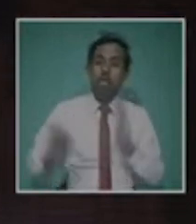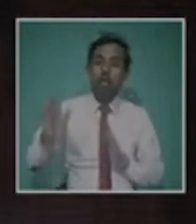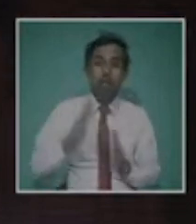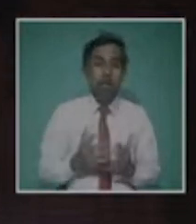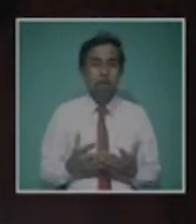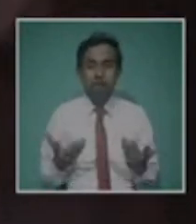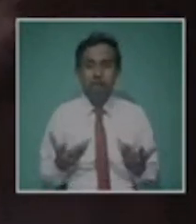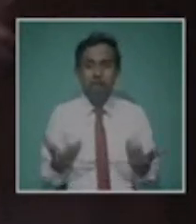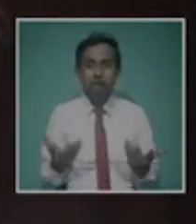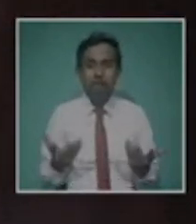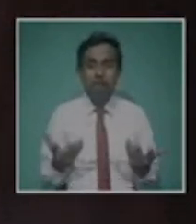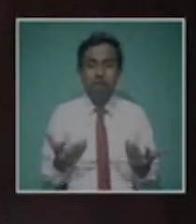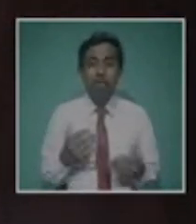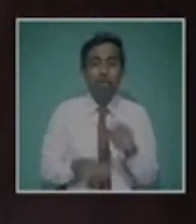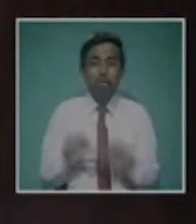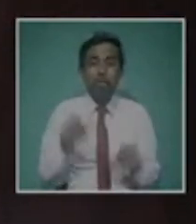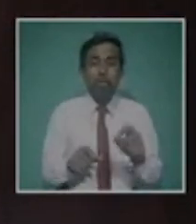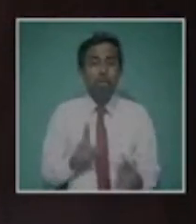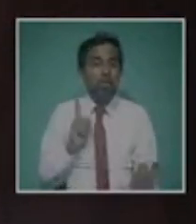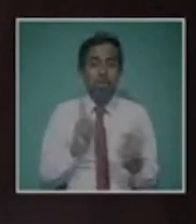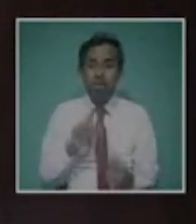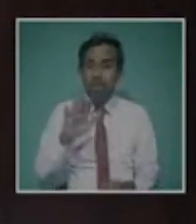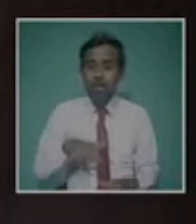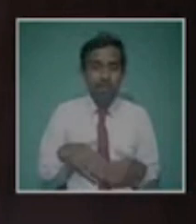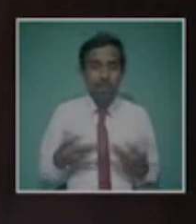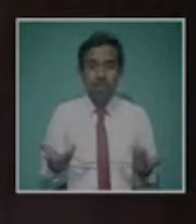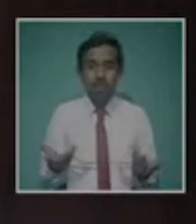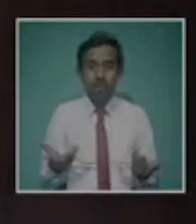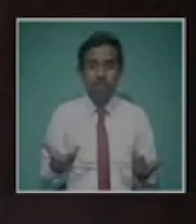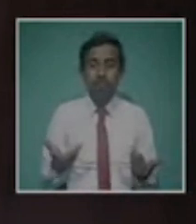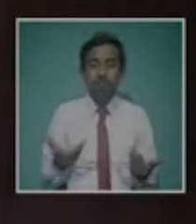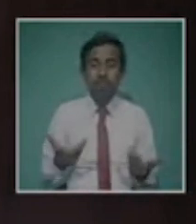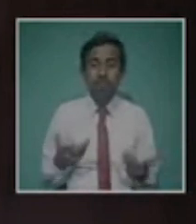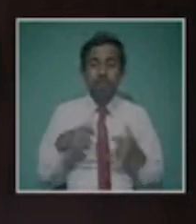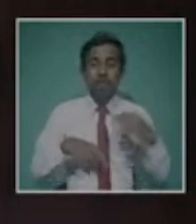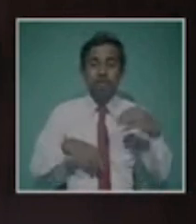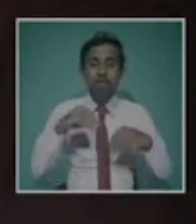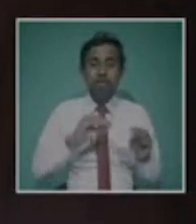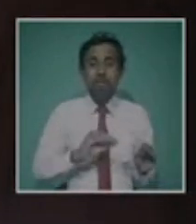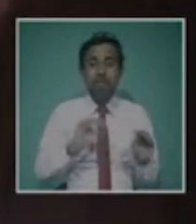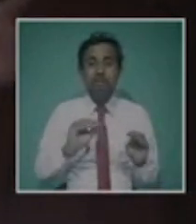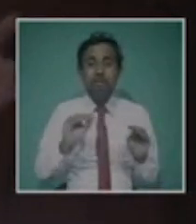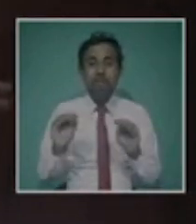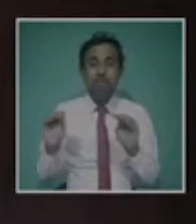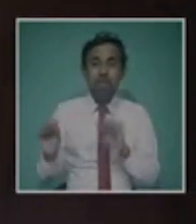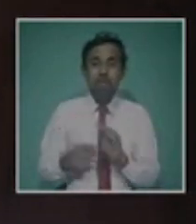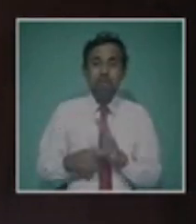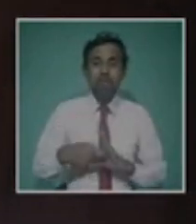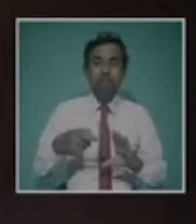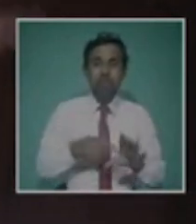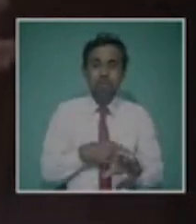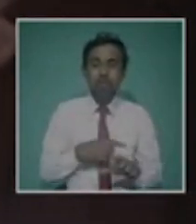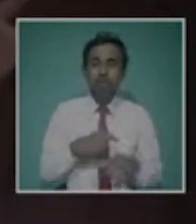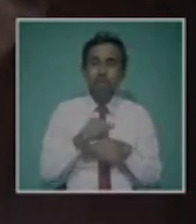அங்கிருக்கின்ற மக்களை சந்திக்க முடியாது. ஆகையால் இன்று இந்த தேர்தலை பிற்போடுகின்ற ஒரு நிலைப்பாடு காணப்படுகின்றது. இன்று கொரோனா முடிந்தும் இன்னும்